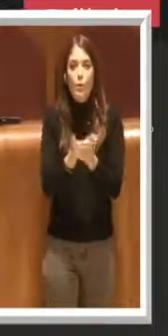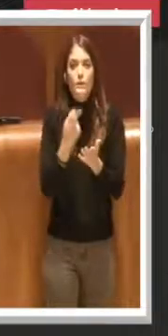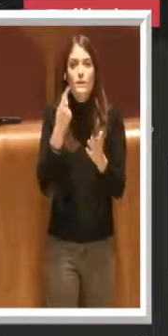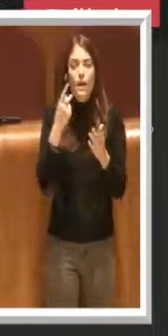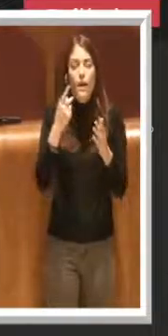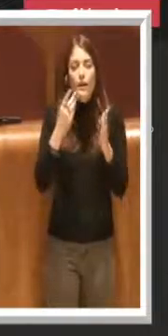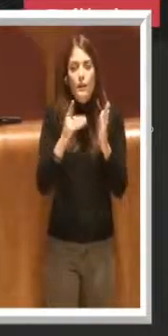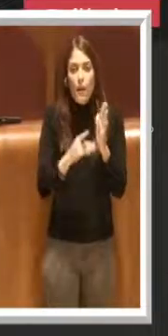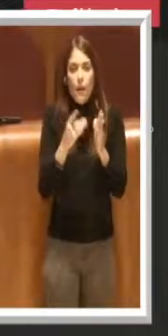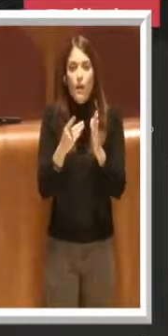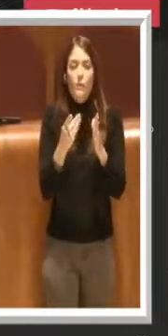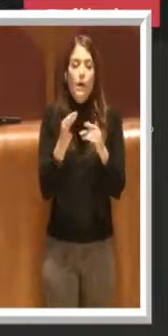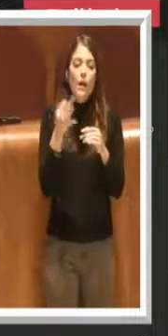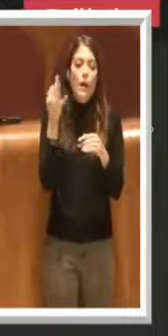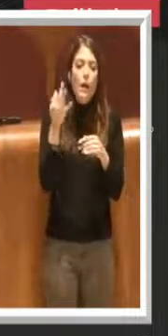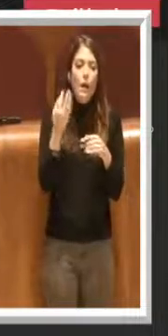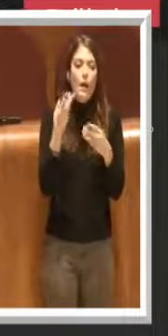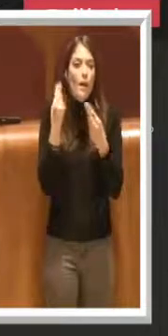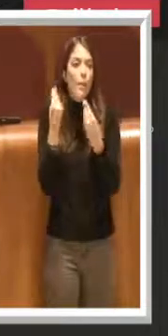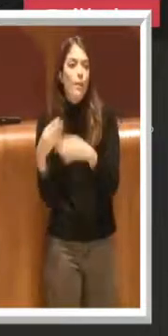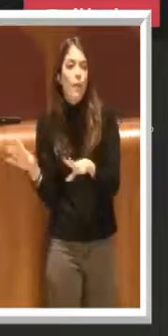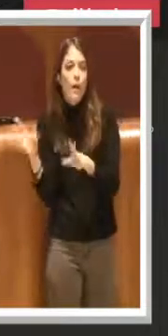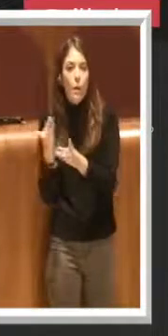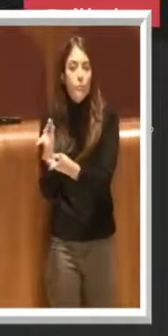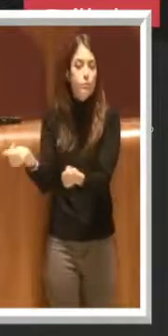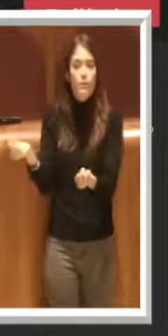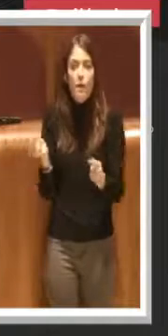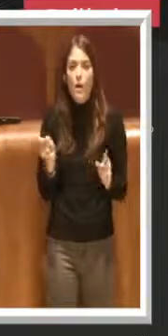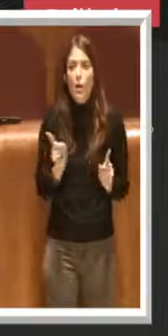questa proposta di delibera non cada nel vuoto, ma